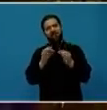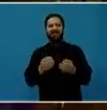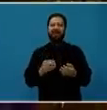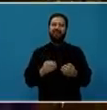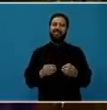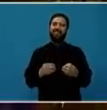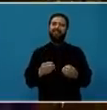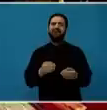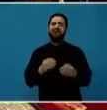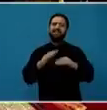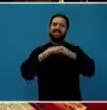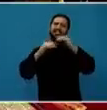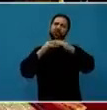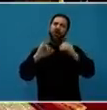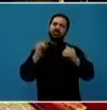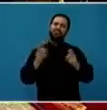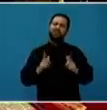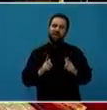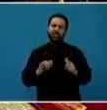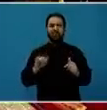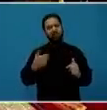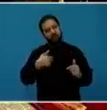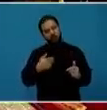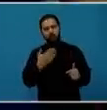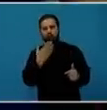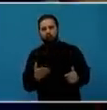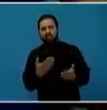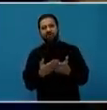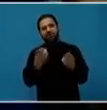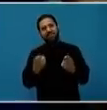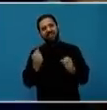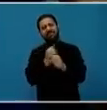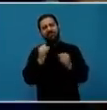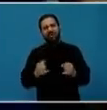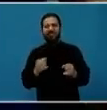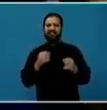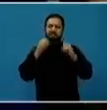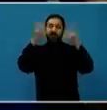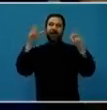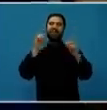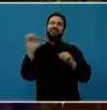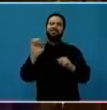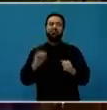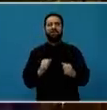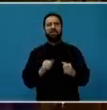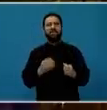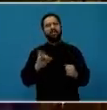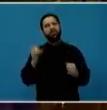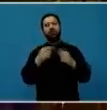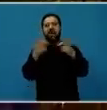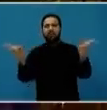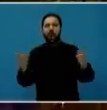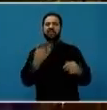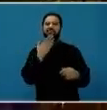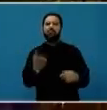folos și vă mai aștept cu drag la Cuvânt pentru Suflet. Mulțumesc și eu pentru invitația făcută la această minunată emisiune. Și dumneavoastră